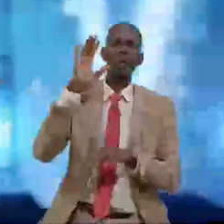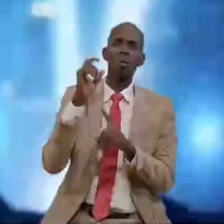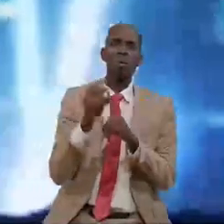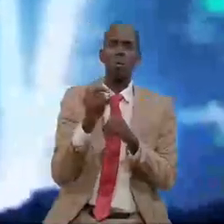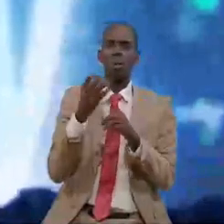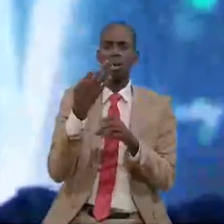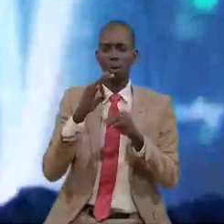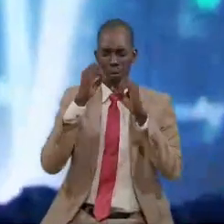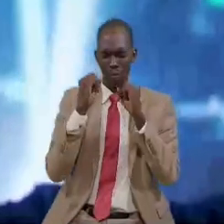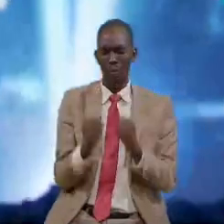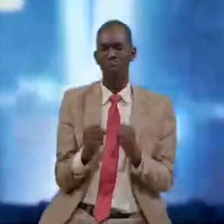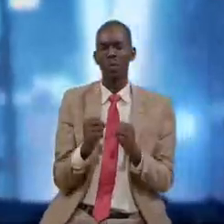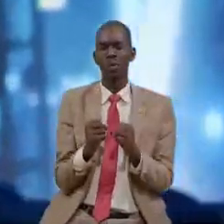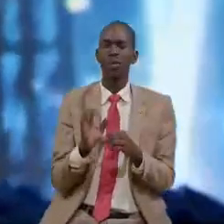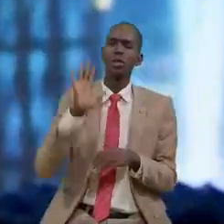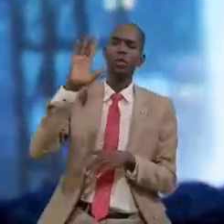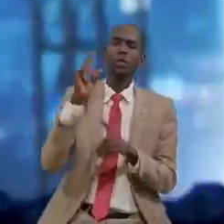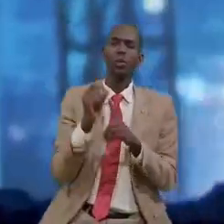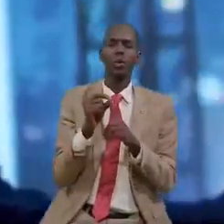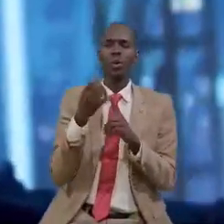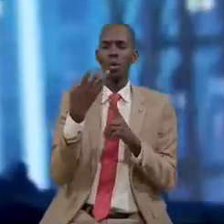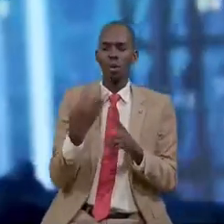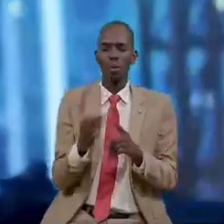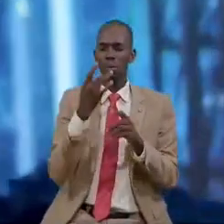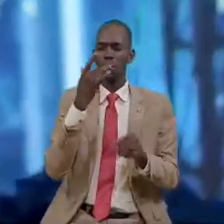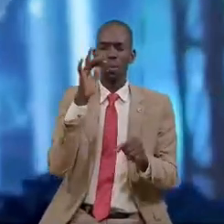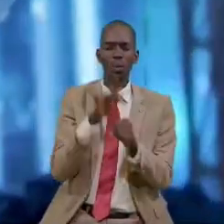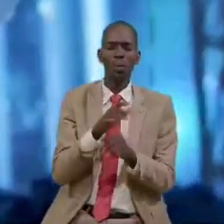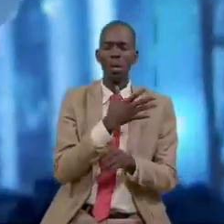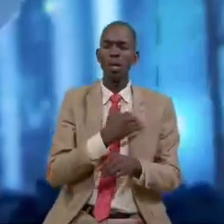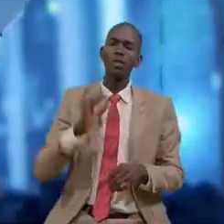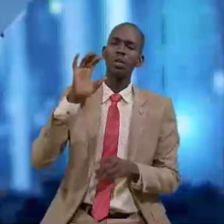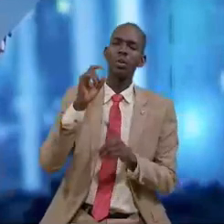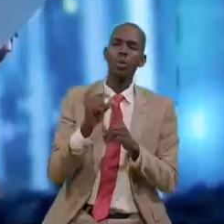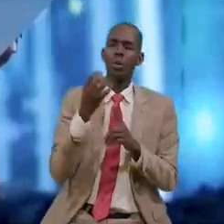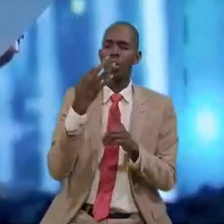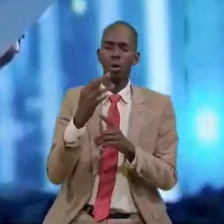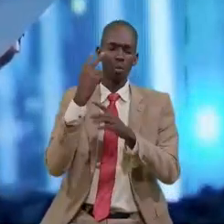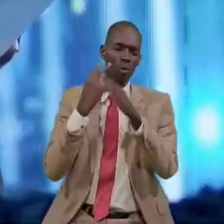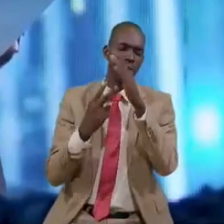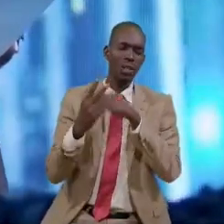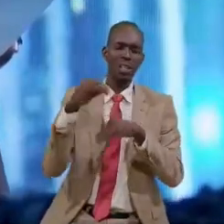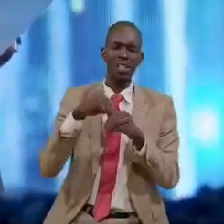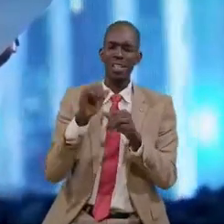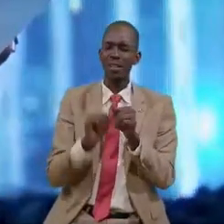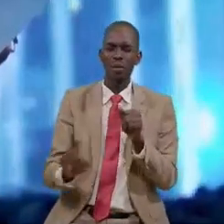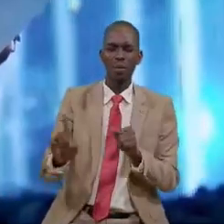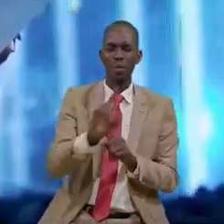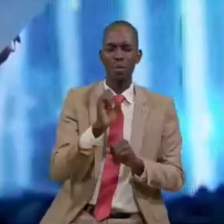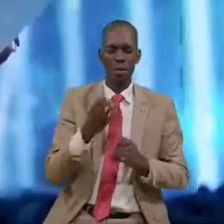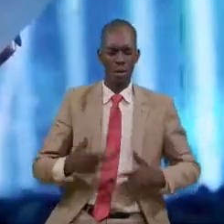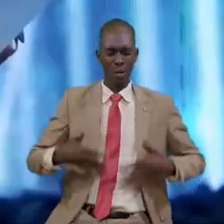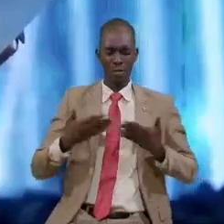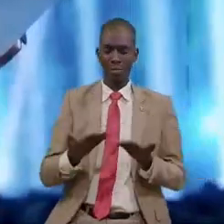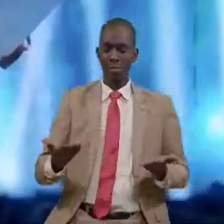puissance, ta parole de promesse, ta parole de prophétie dans chaque vie ce soir